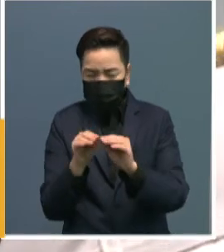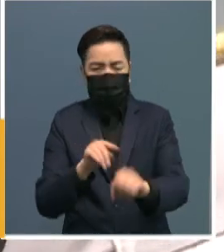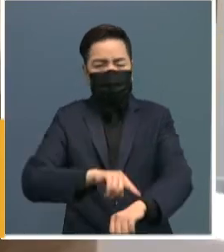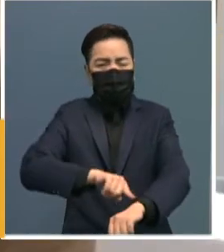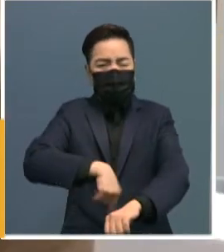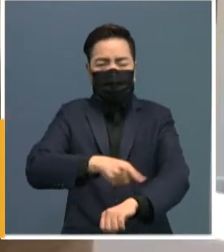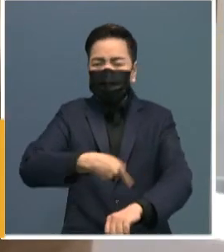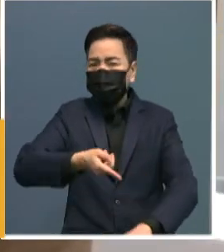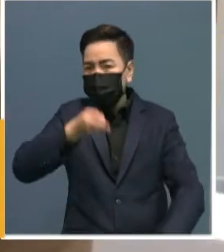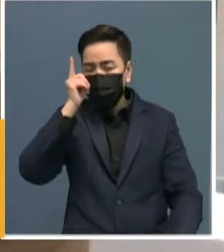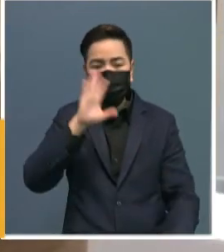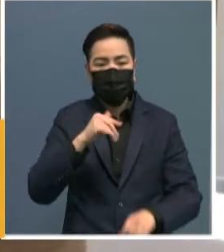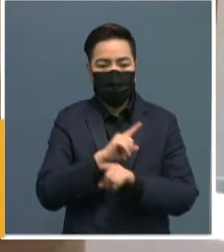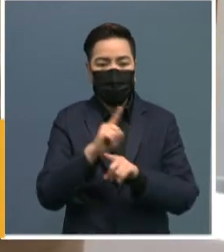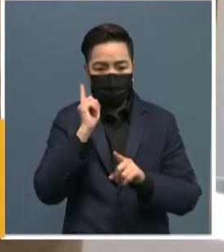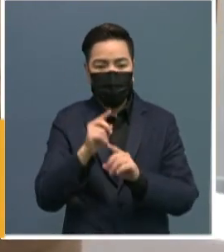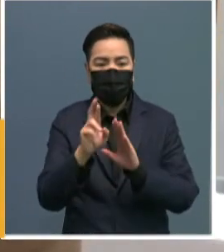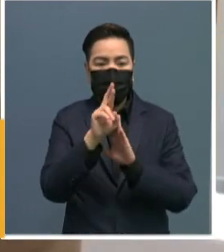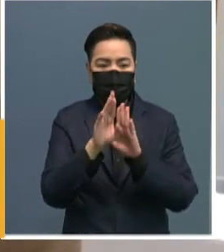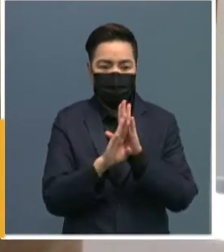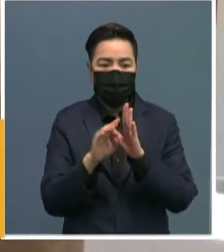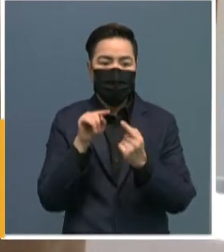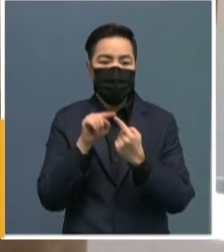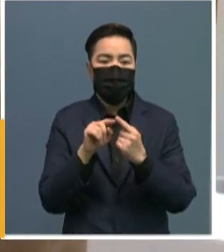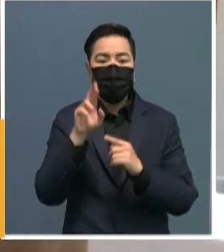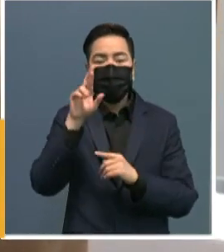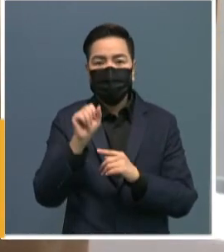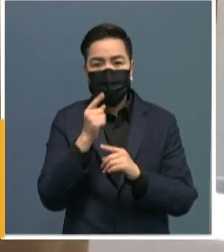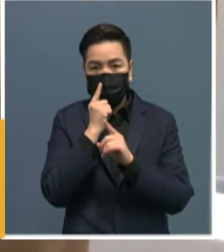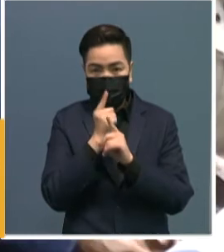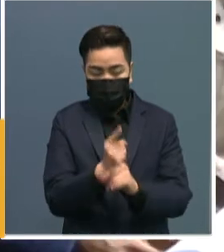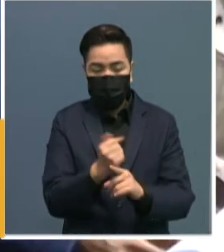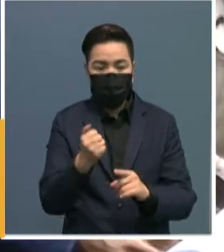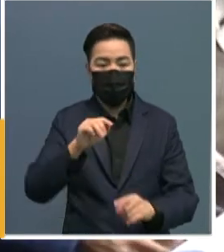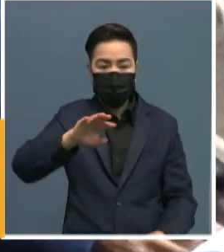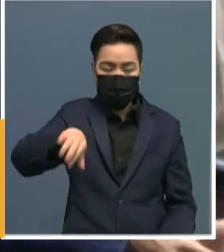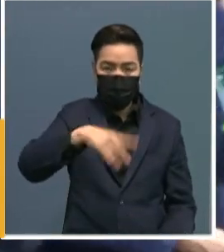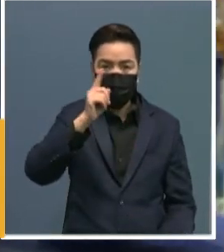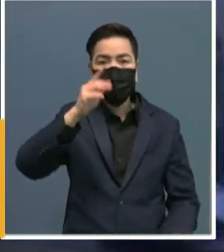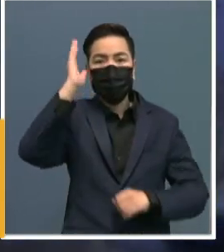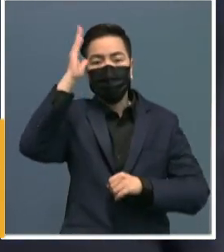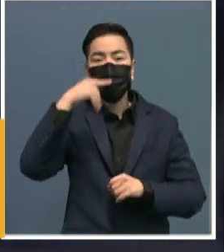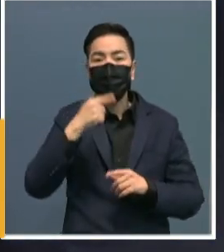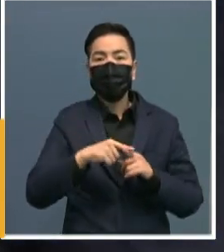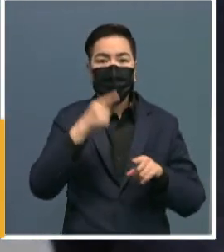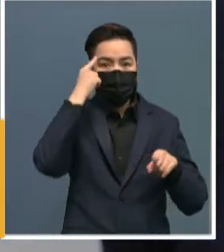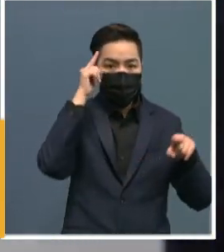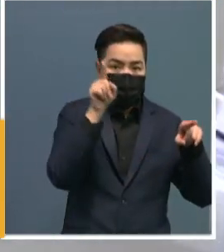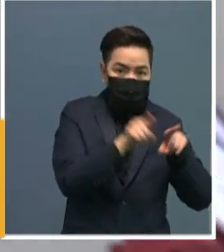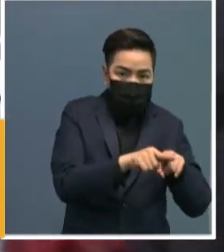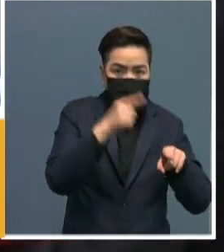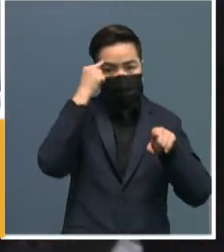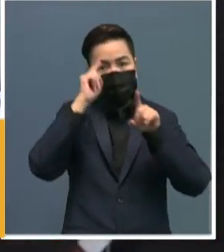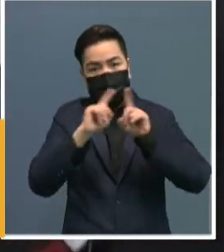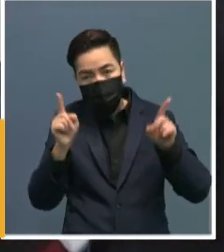นานเกินไปแต่ว่ายังคงต้องยึดระเบียบของข้อบังคับเครื่องคลาสค่ะทุกคนจะต้องพูดทั้ง 13ฉบับว่าเห็นด้วยหรือ